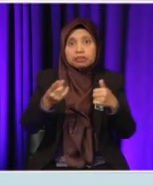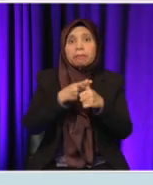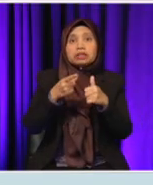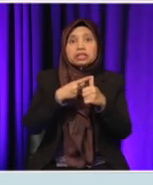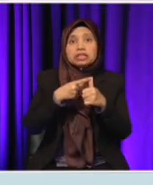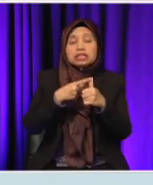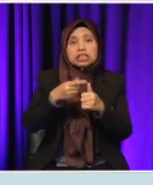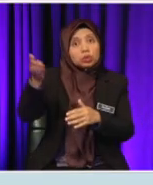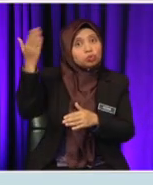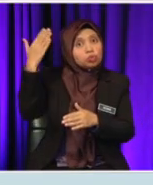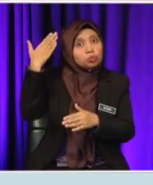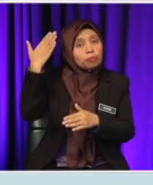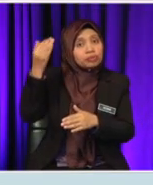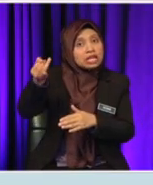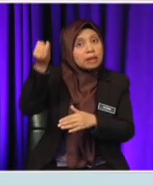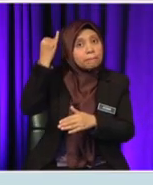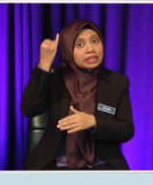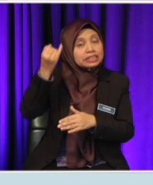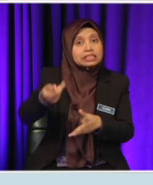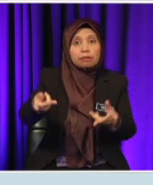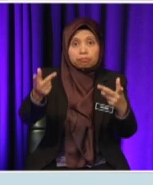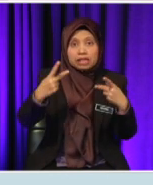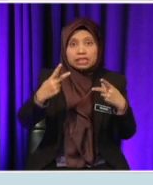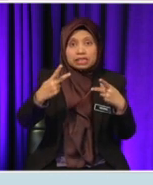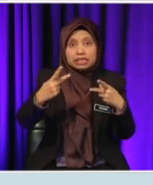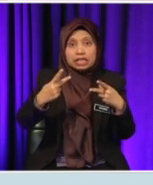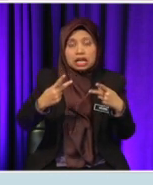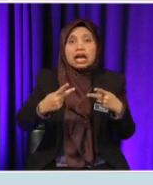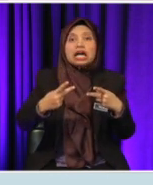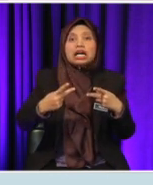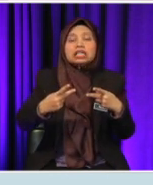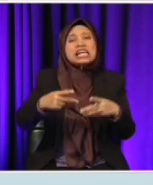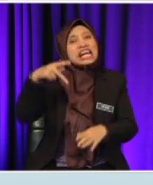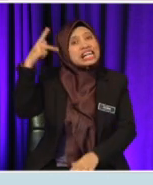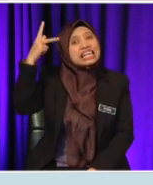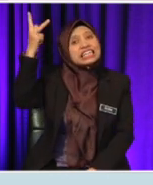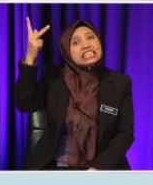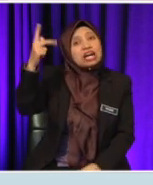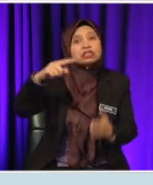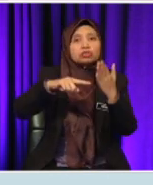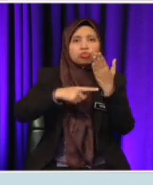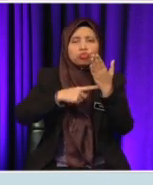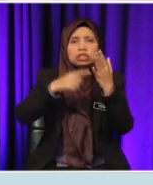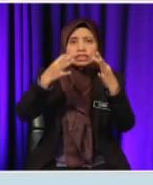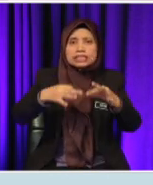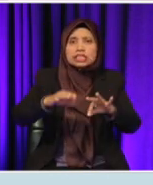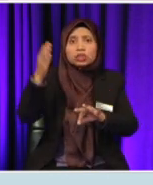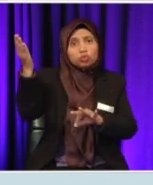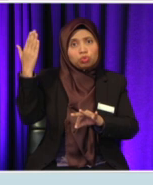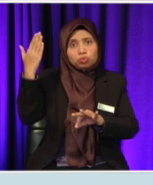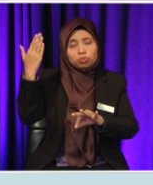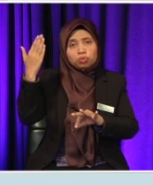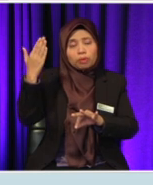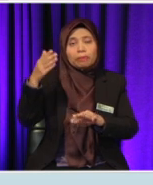kembali imbas kembali adalah satu teknik pengarang mengenai peristiwa yang pernah dialami dulu oke kemudian kita di imbas